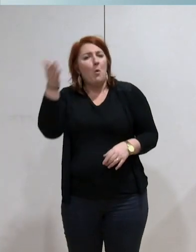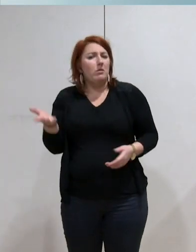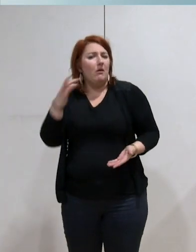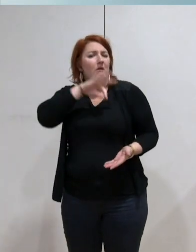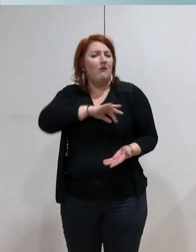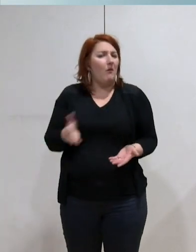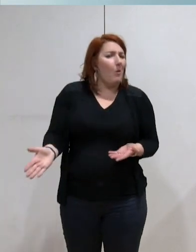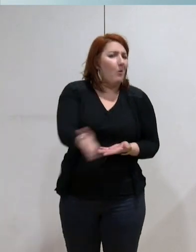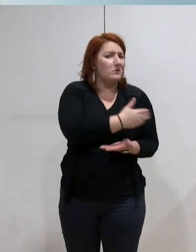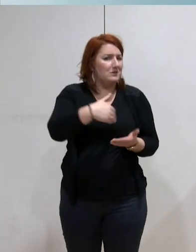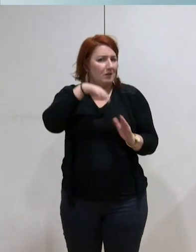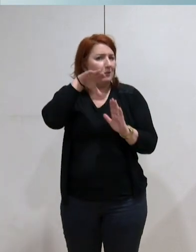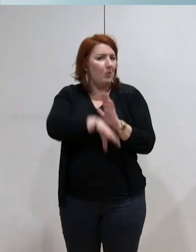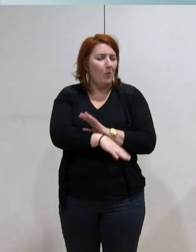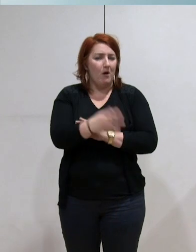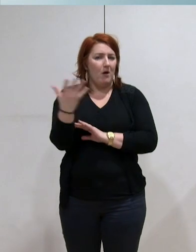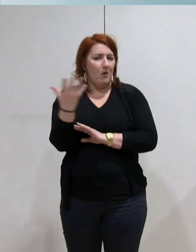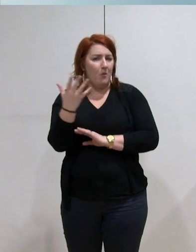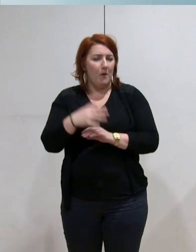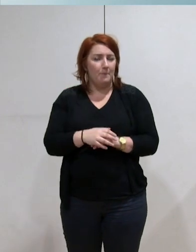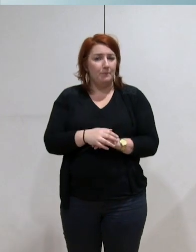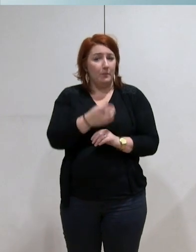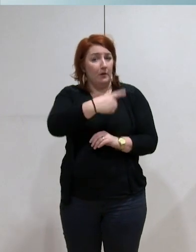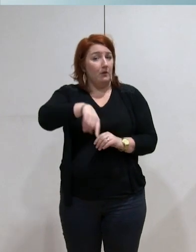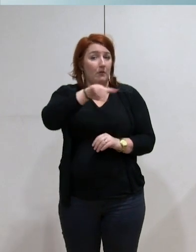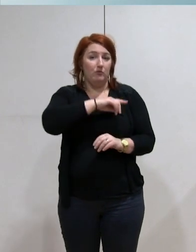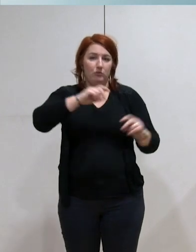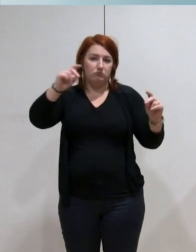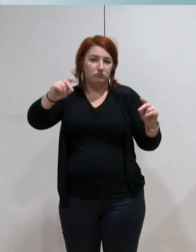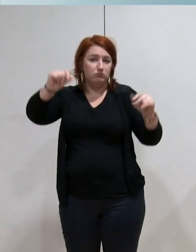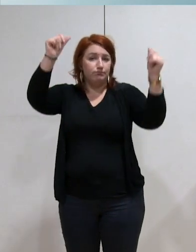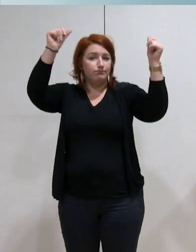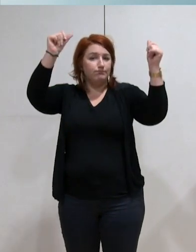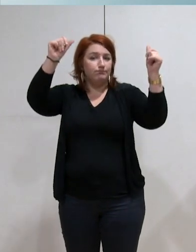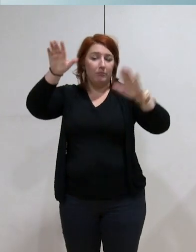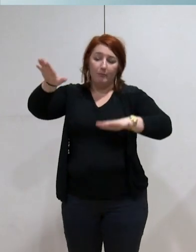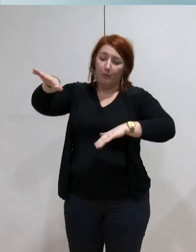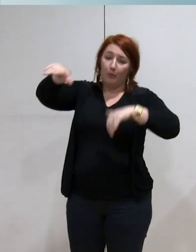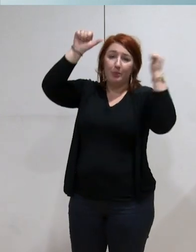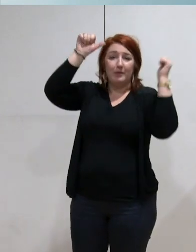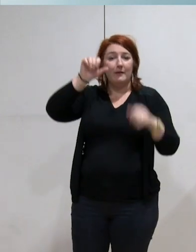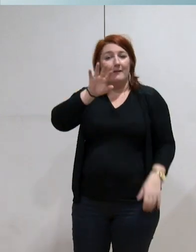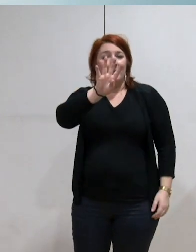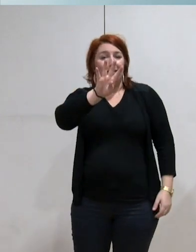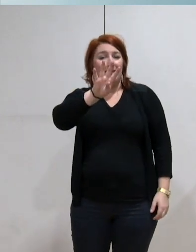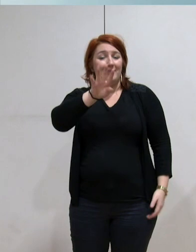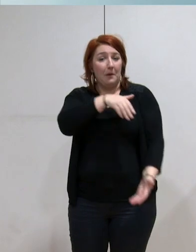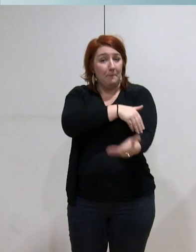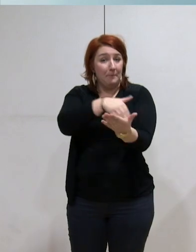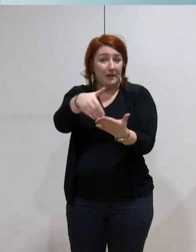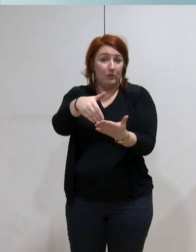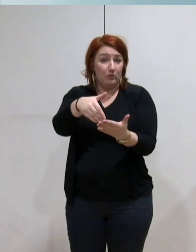évidemment les 4 millions vous avez renoncé comme ça d'un trit de plume pour une opération de com